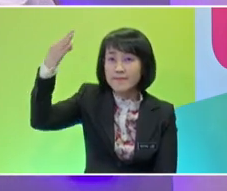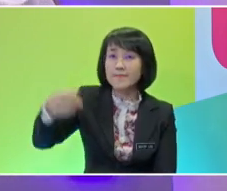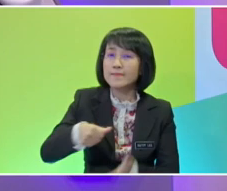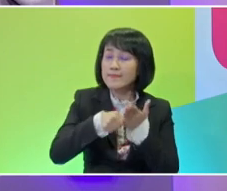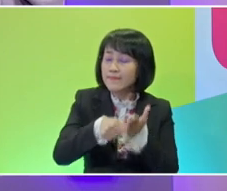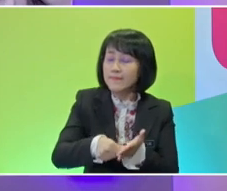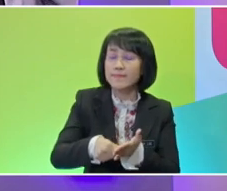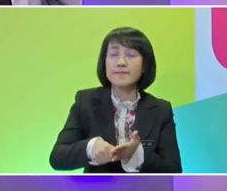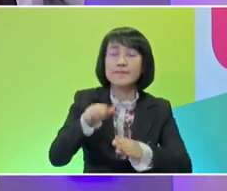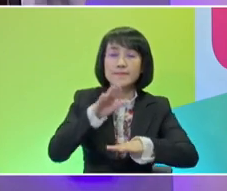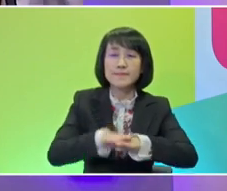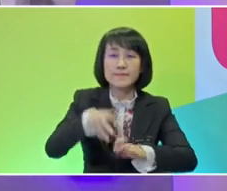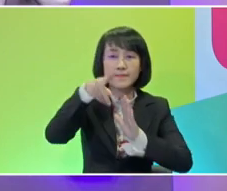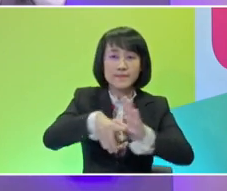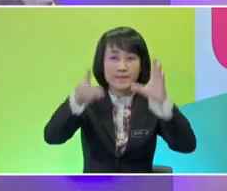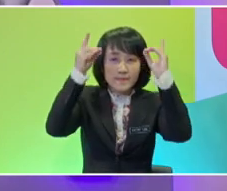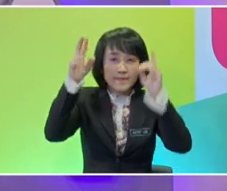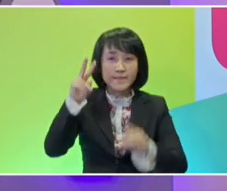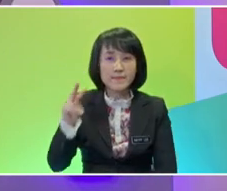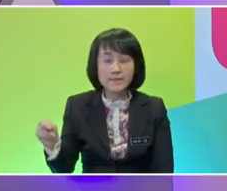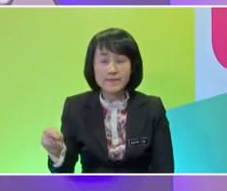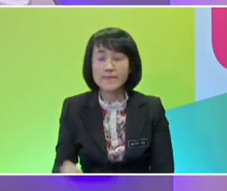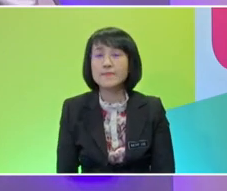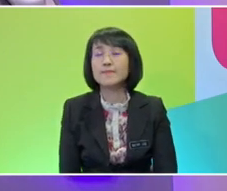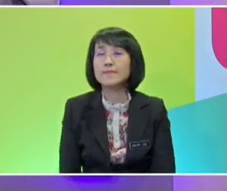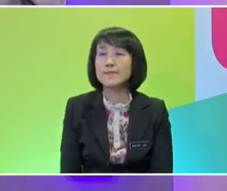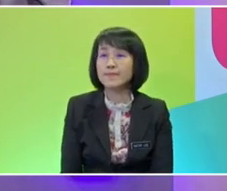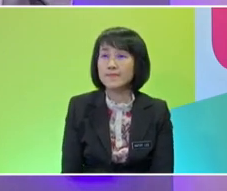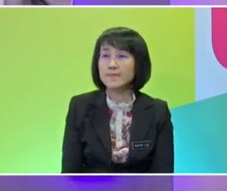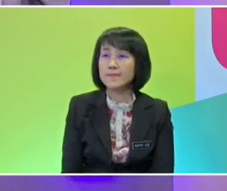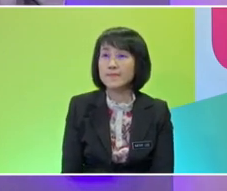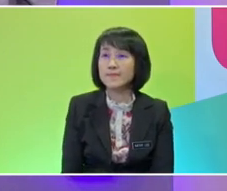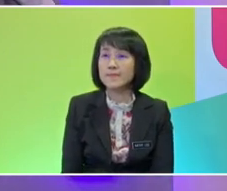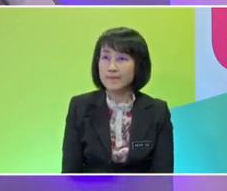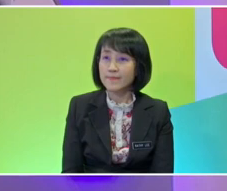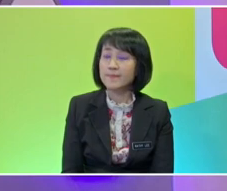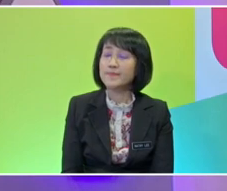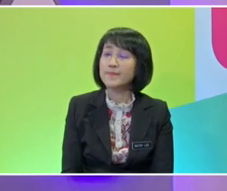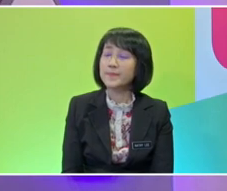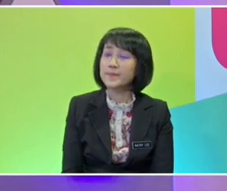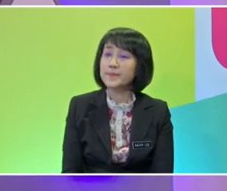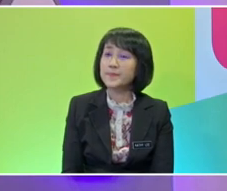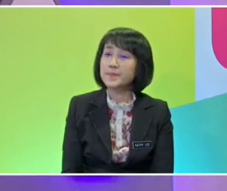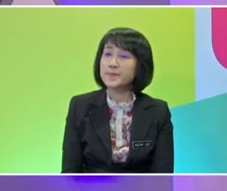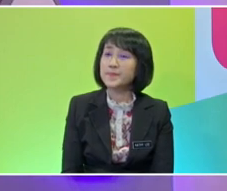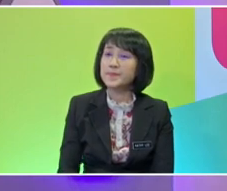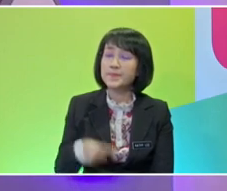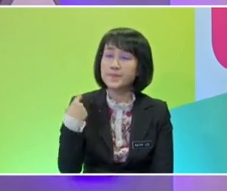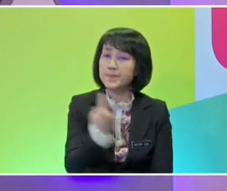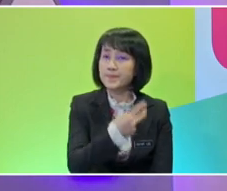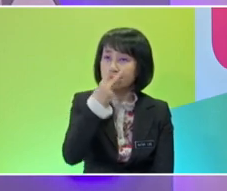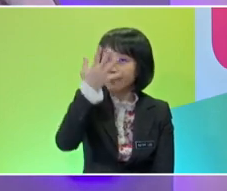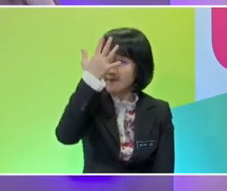pendidikan kepada ataupun kepada penduduk-penduduk dalam Ketaman dunia ini kita tengok Kenapa